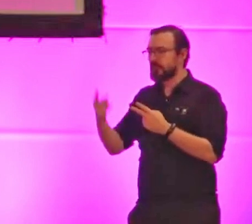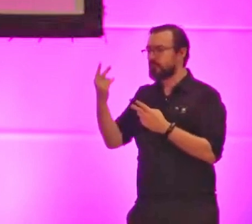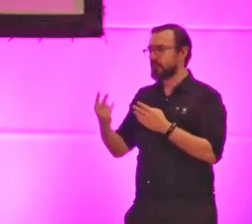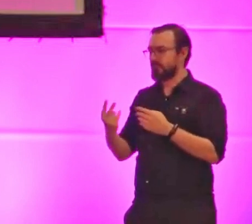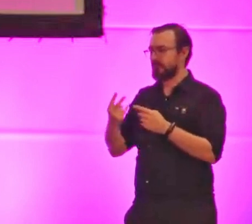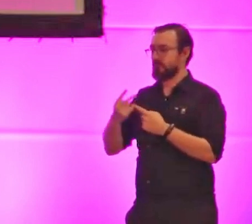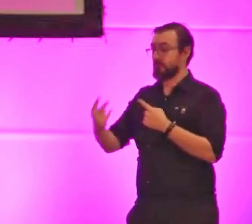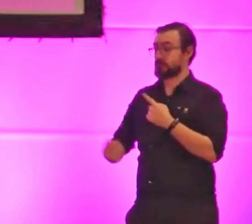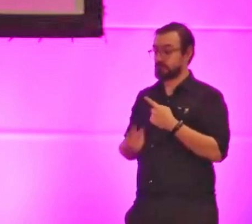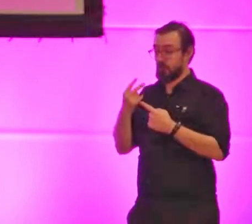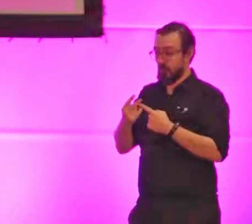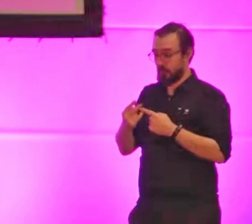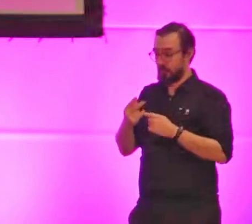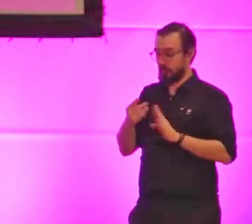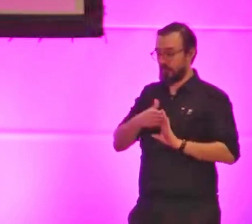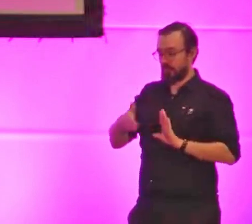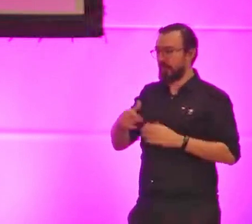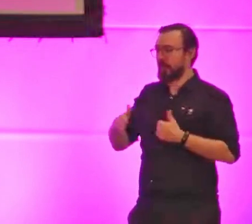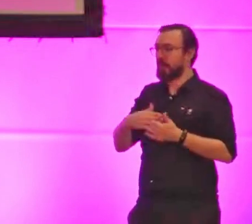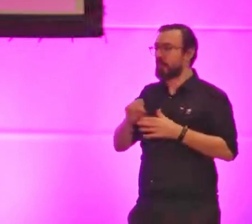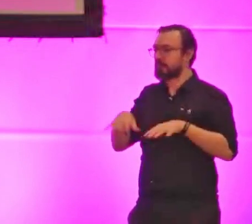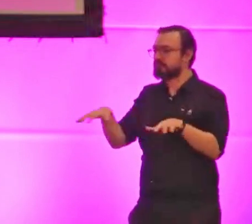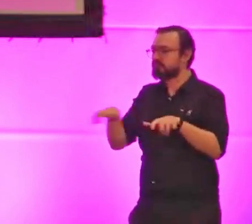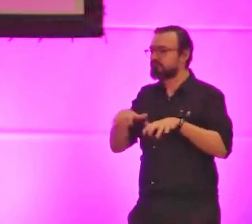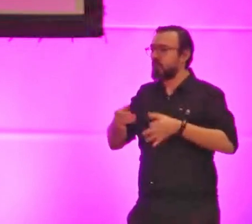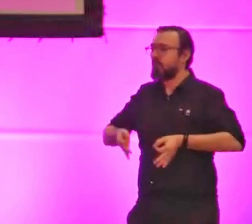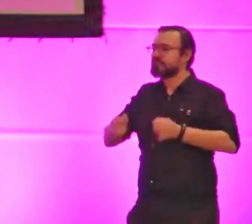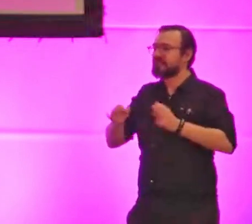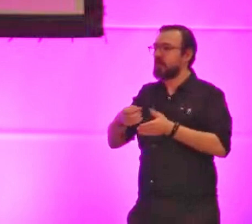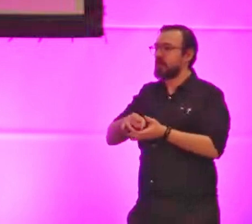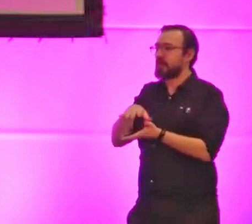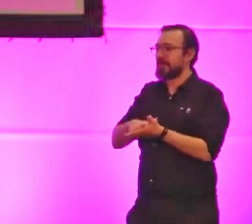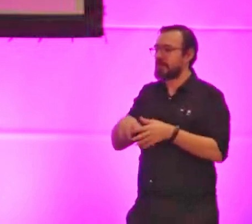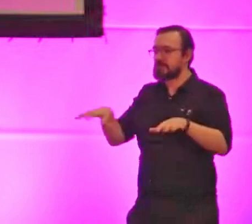åren, då handlade det om att samla in officiella dokument.